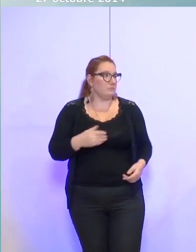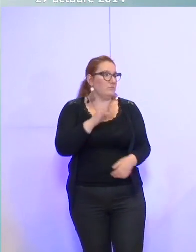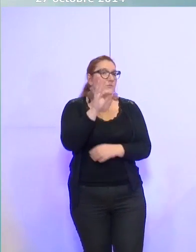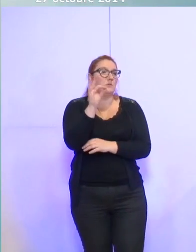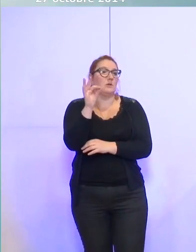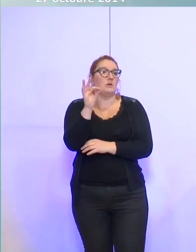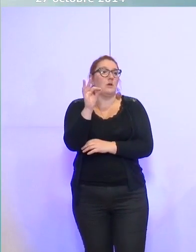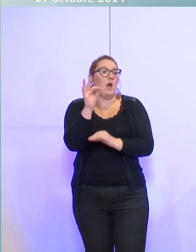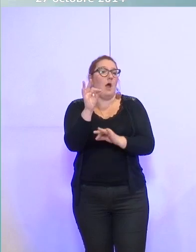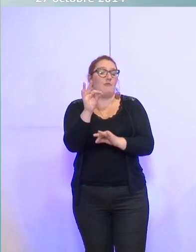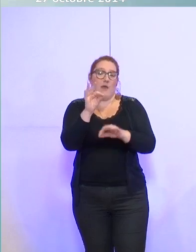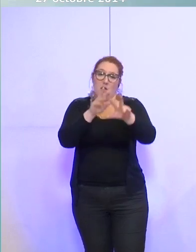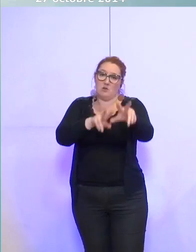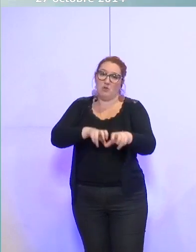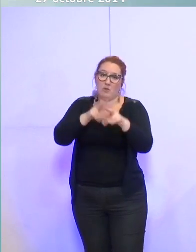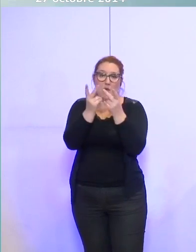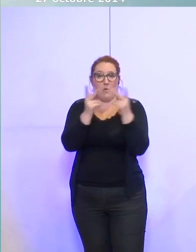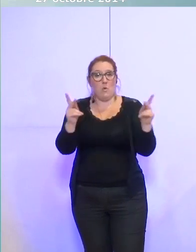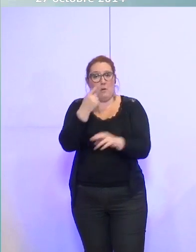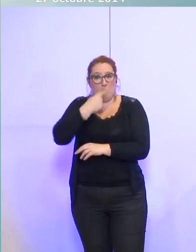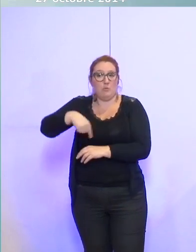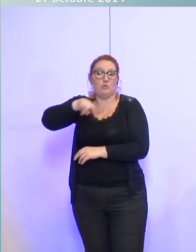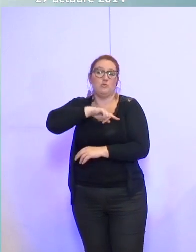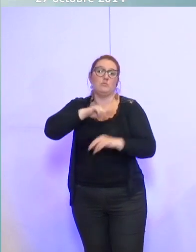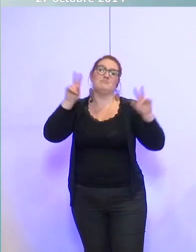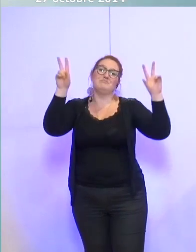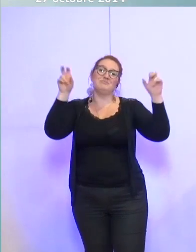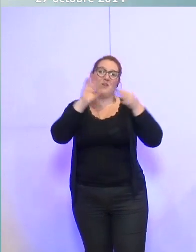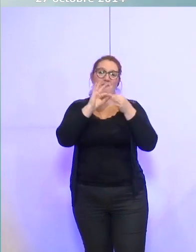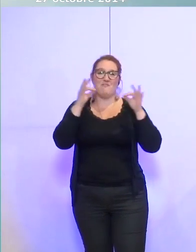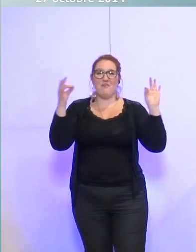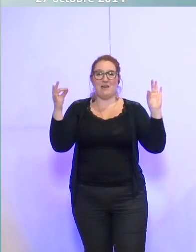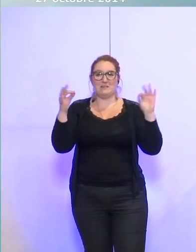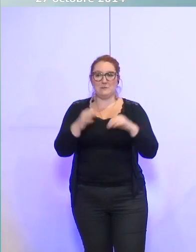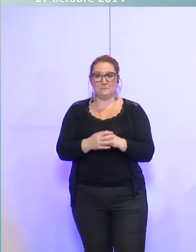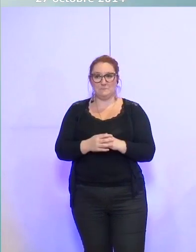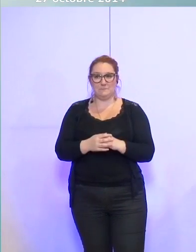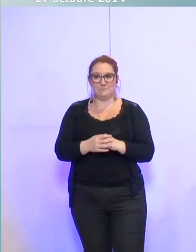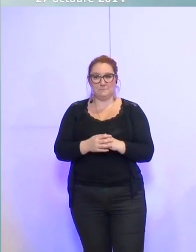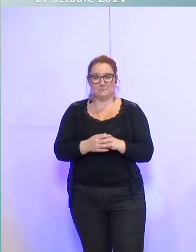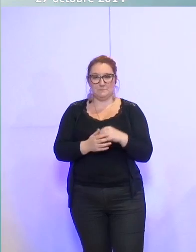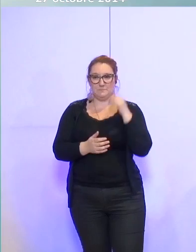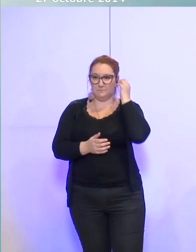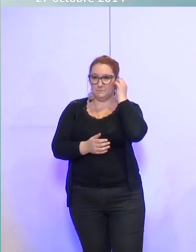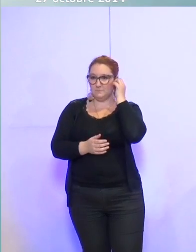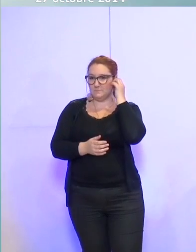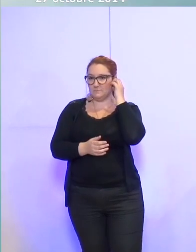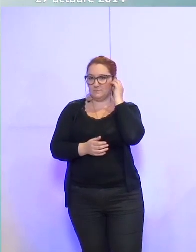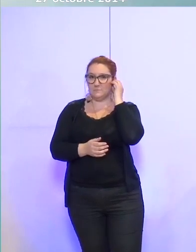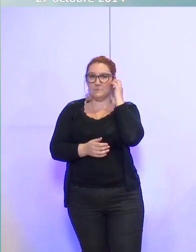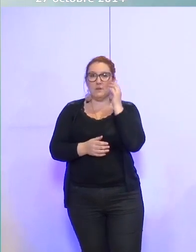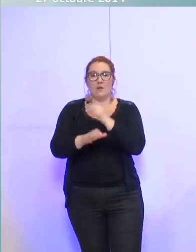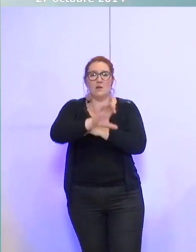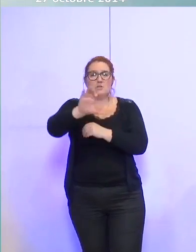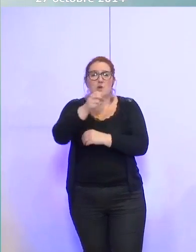matière de jardinage urbain, pour nous, je citerai cette petite phrase, « Que sans fleurs s'épanouissent, que sans écoles